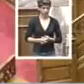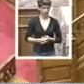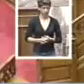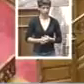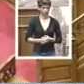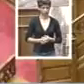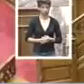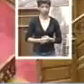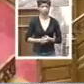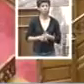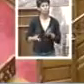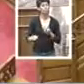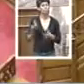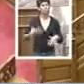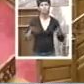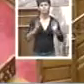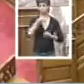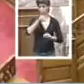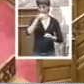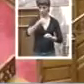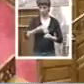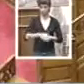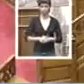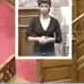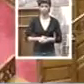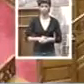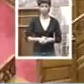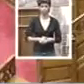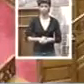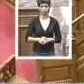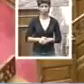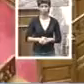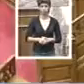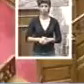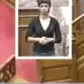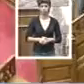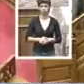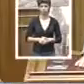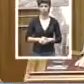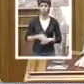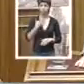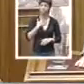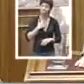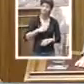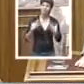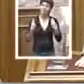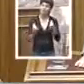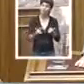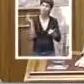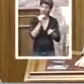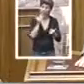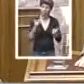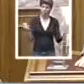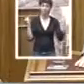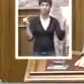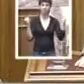Πριν ξεκινήσω την ομιλία μου, θα ήθελα να ευχηθώ ταχύαν ανάρρωση σε